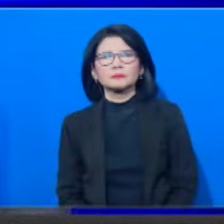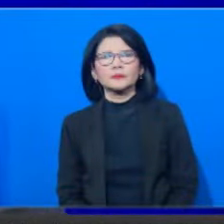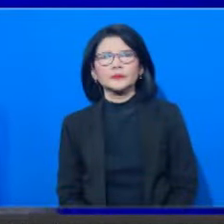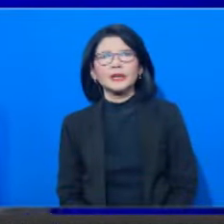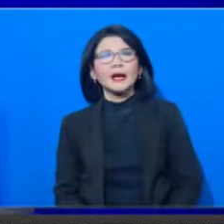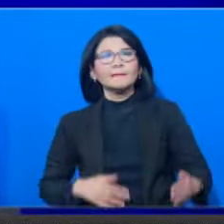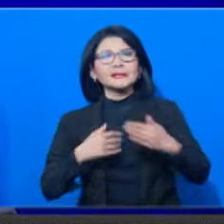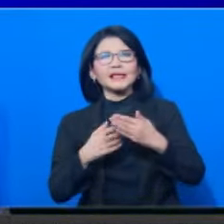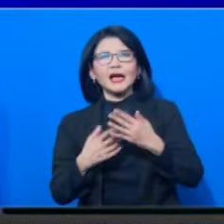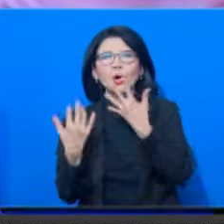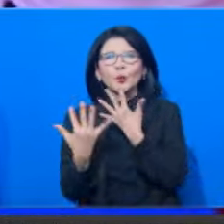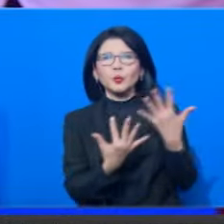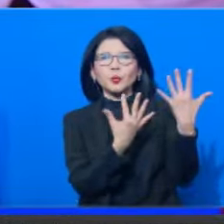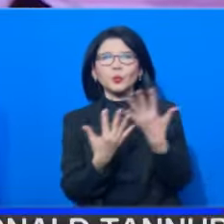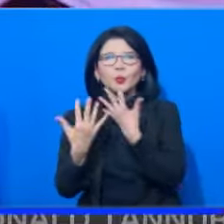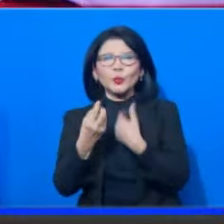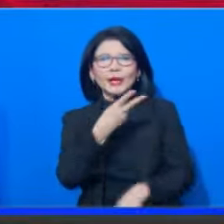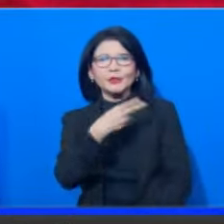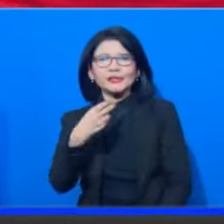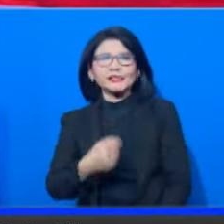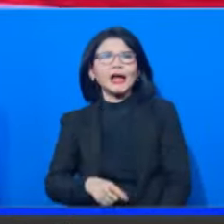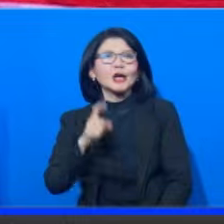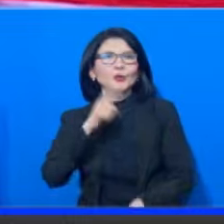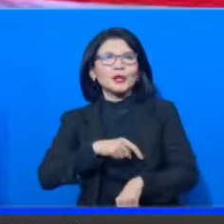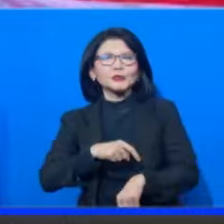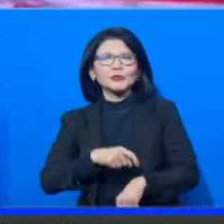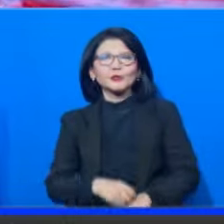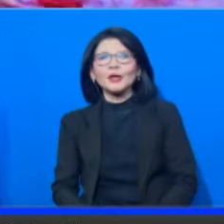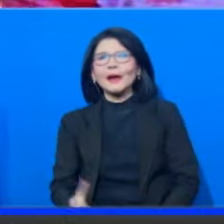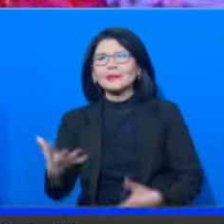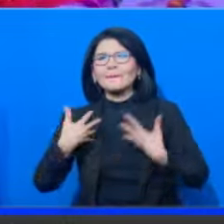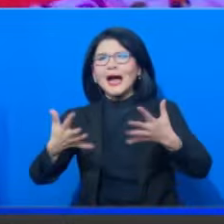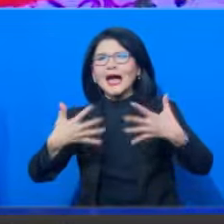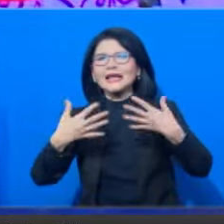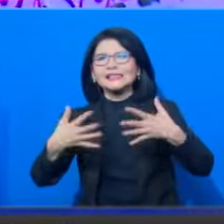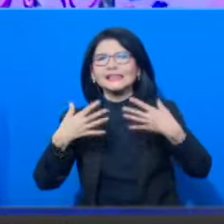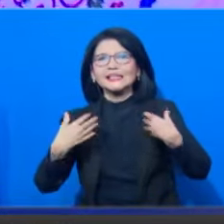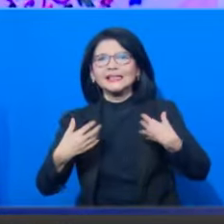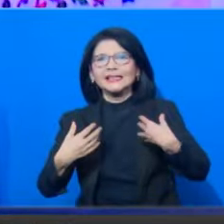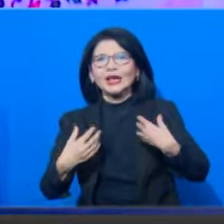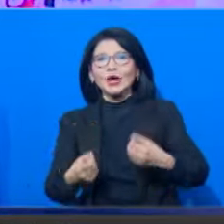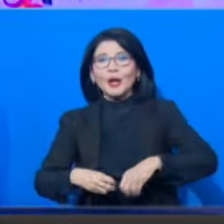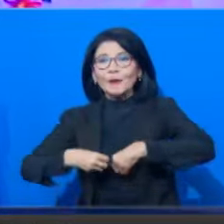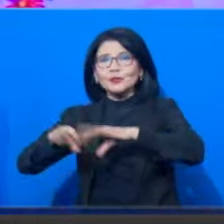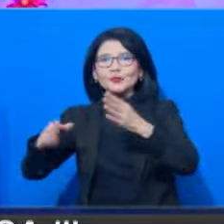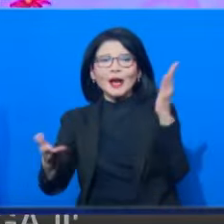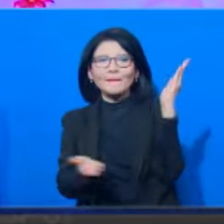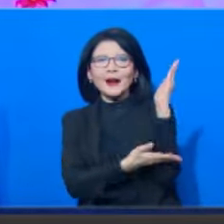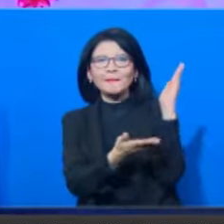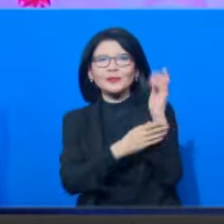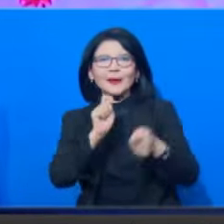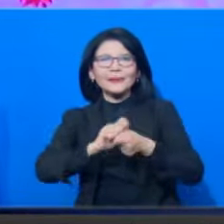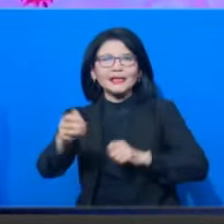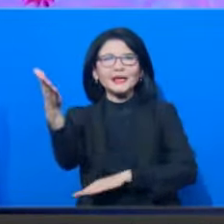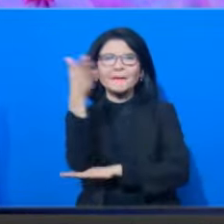Jelang ulang tahun kemerdekaan Indonesia, menjadi momen meraih rezeki lebih banyak bagi penjual bambu dan perajin bendera. Penjualan